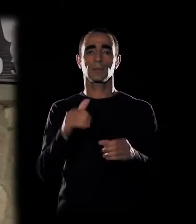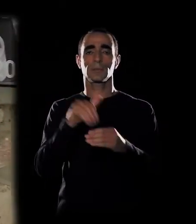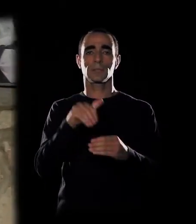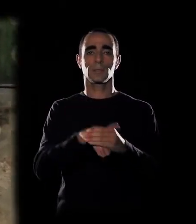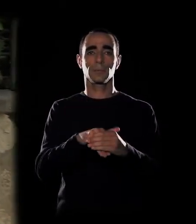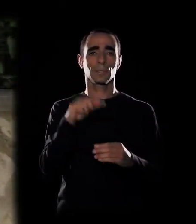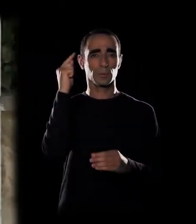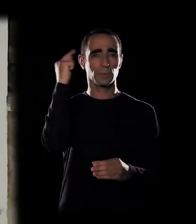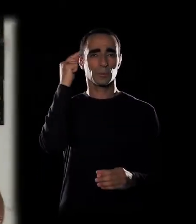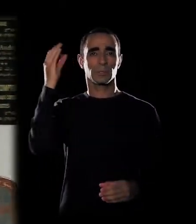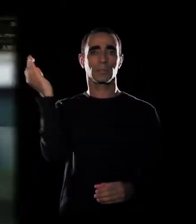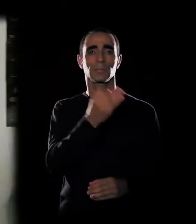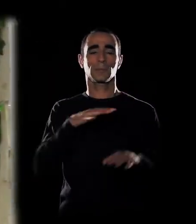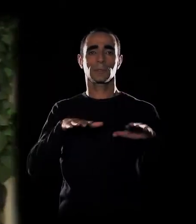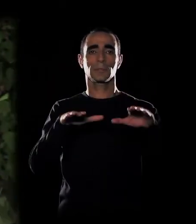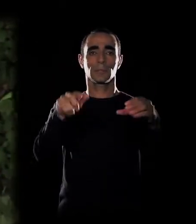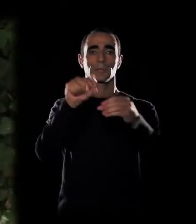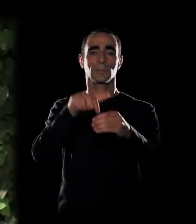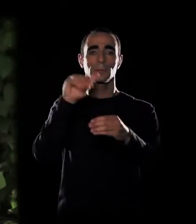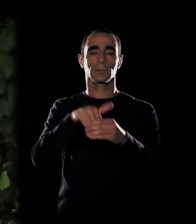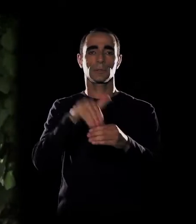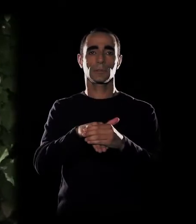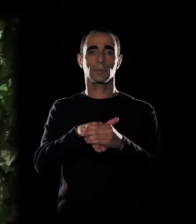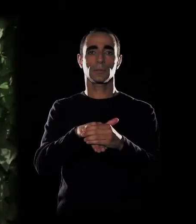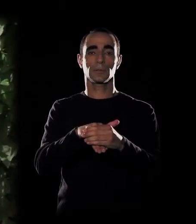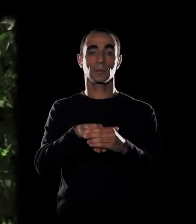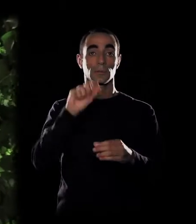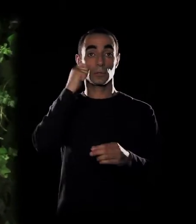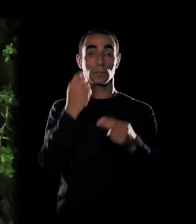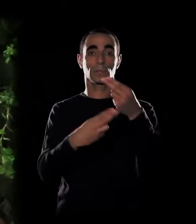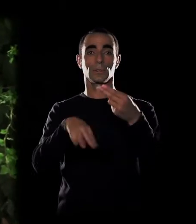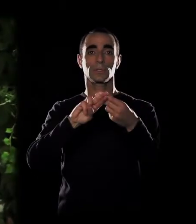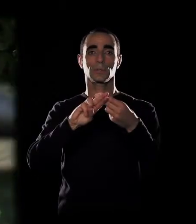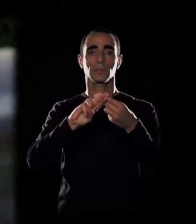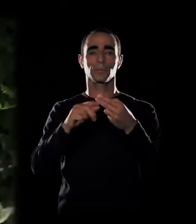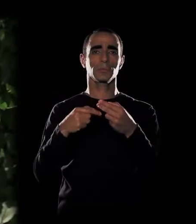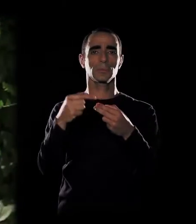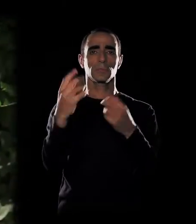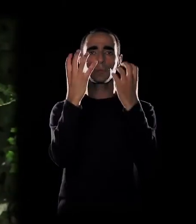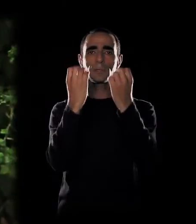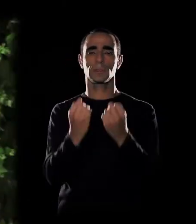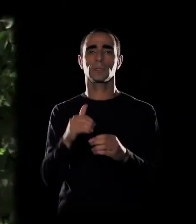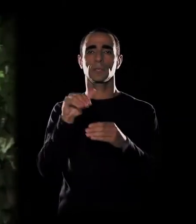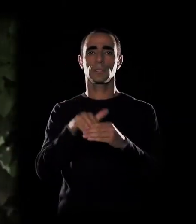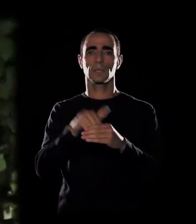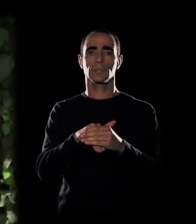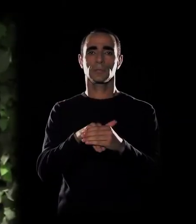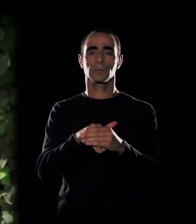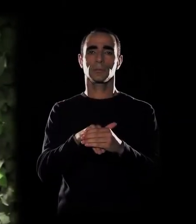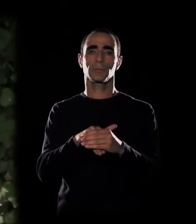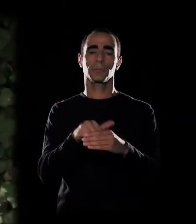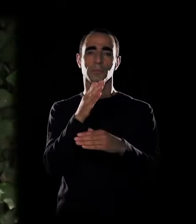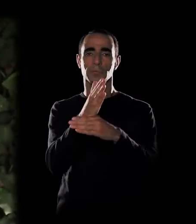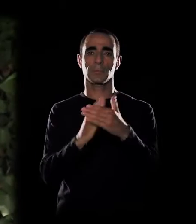تقييمكم للحملة الانتخابية وتوقعاتكم فيما يخص نسبة المشاركة. اليوم يفصلنا على الانتخابات 48 ساعة. أخذنا الإجراءات اللازمة لتوفير الظروف الأحسن. وهذا